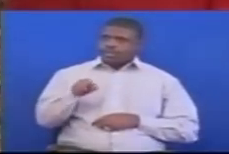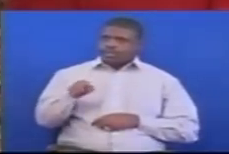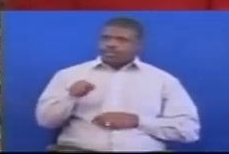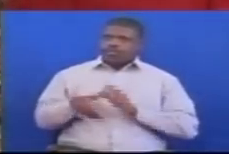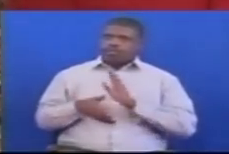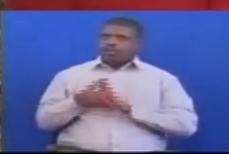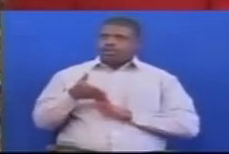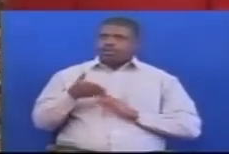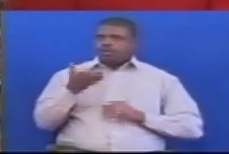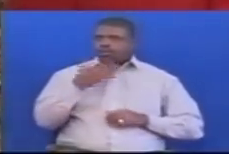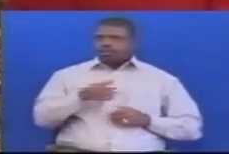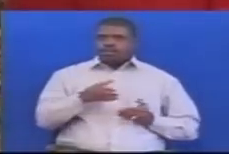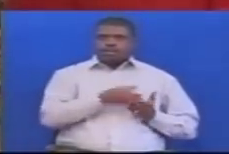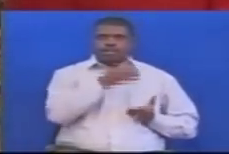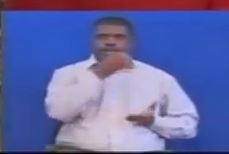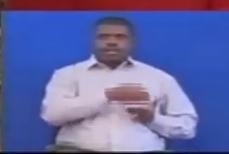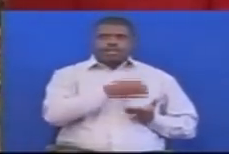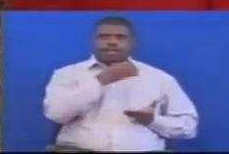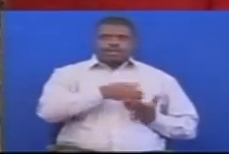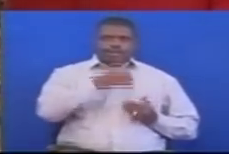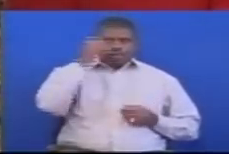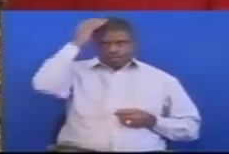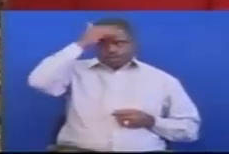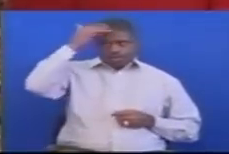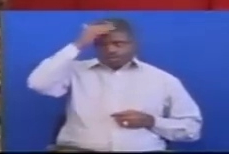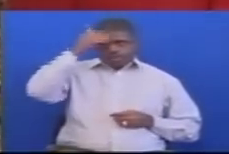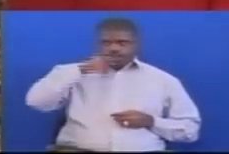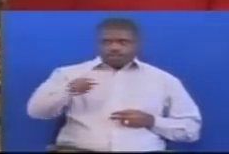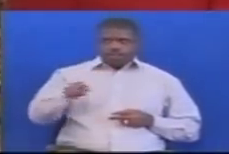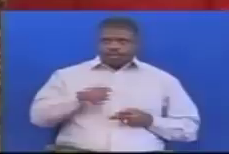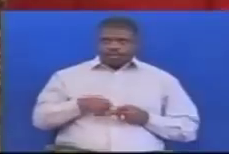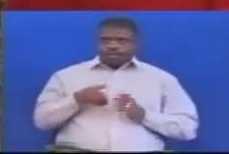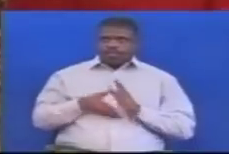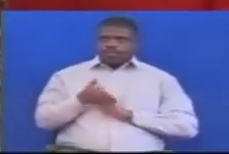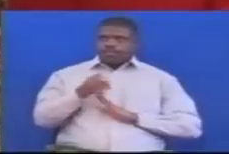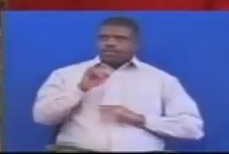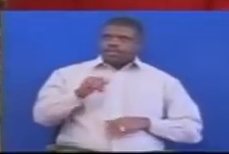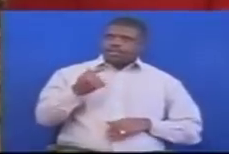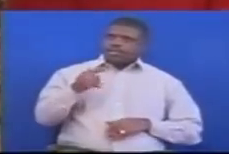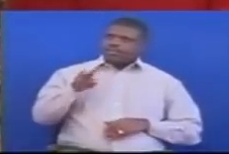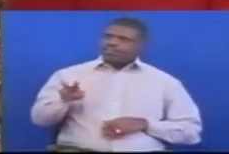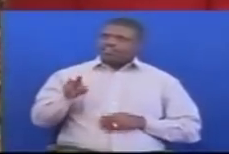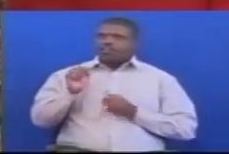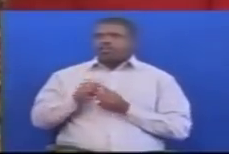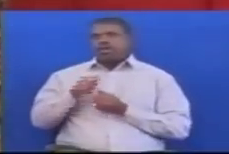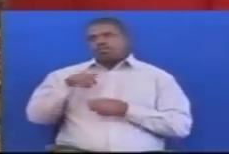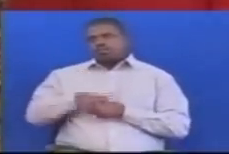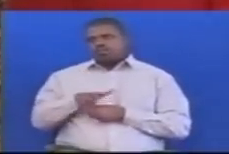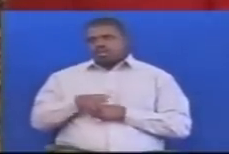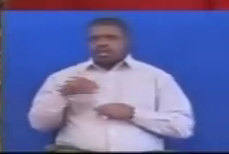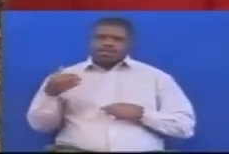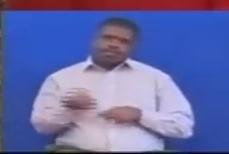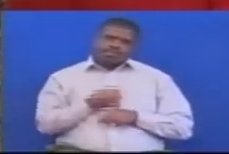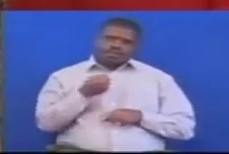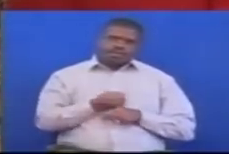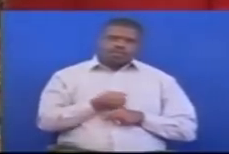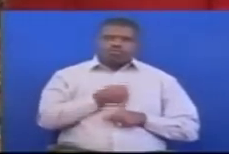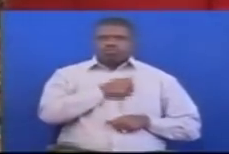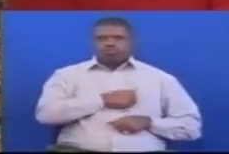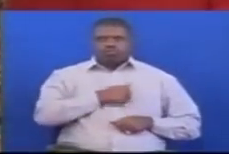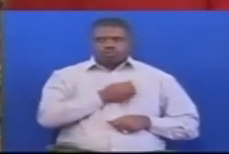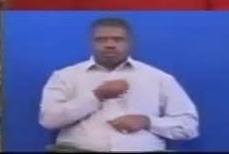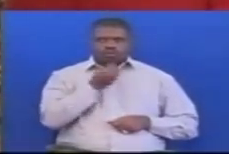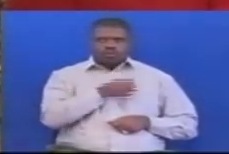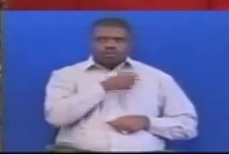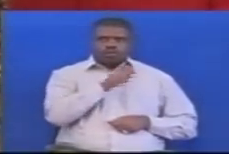alioanzisha maji ya chupa Kilimanjaro, yeye ameanzisha ITV, mambo mengi tu amefanya, ana huruma na kula na